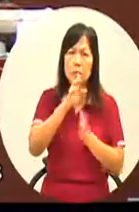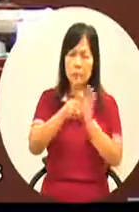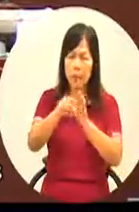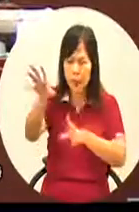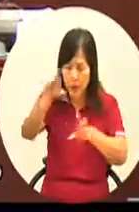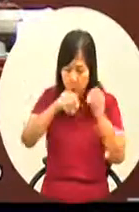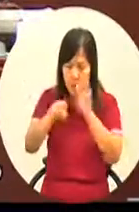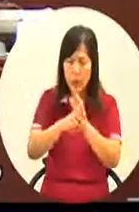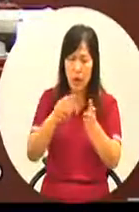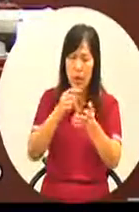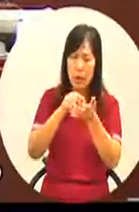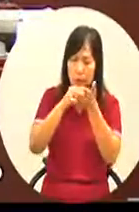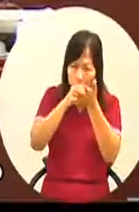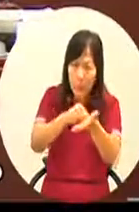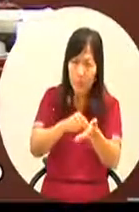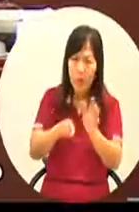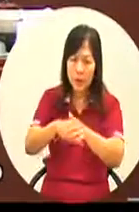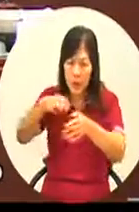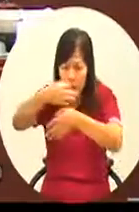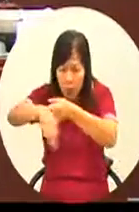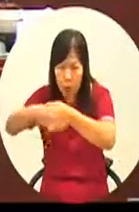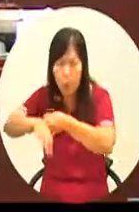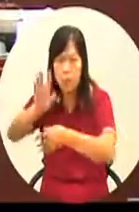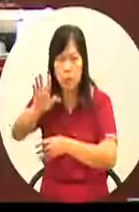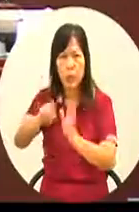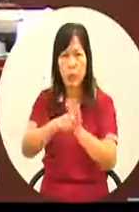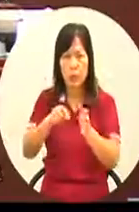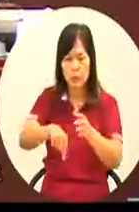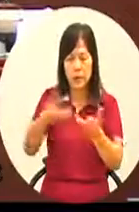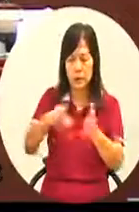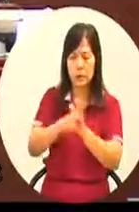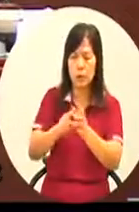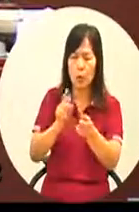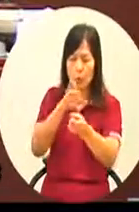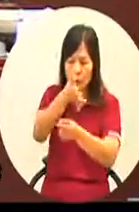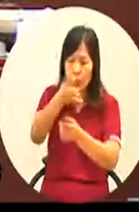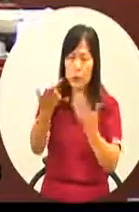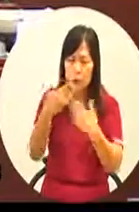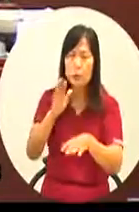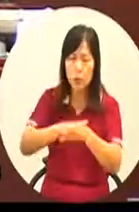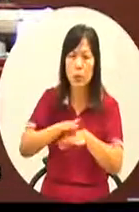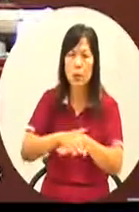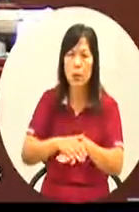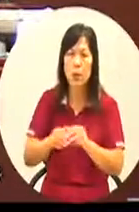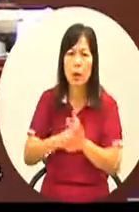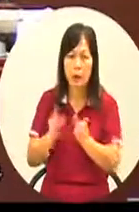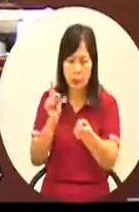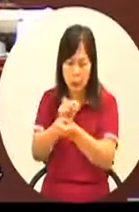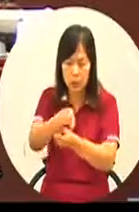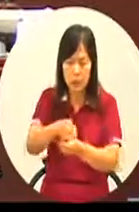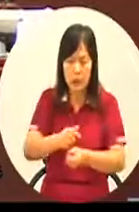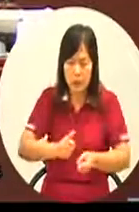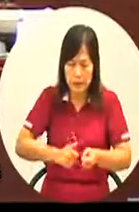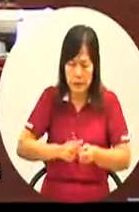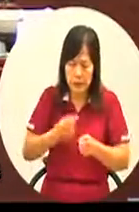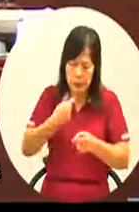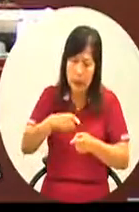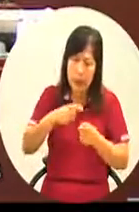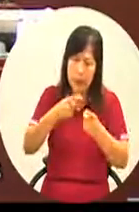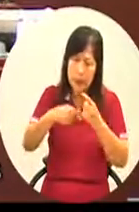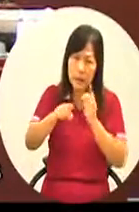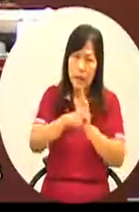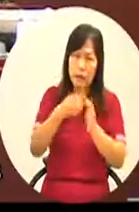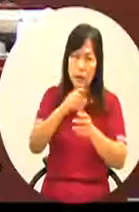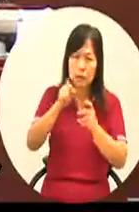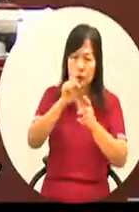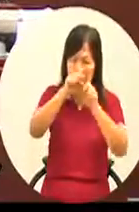迄个全咧报的时阵，哦，老报无报，这项代志我会绝对去了解。但是就我知影讲，咱绝对应该啦，一般咧报未是一